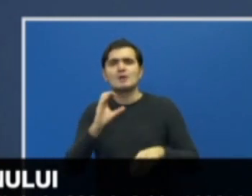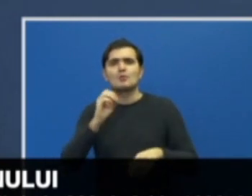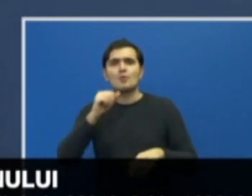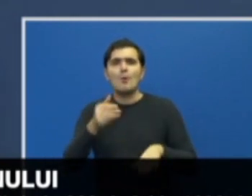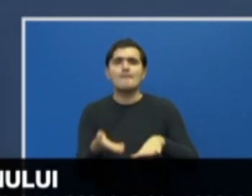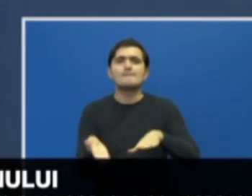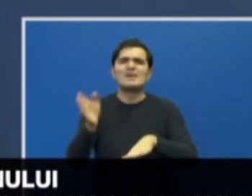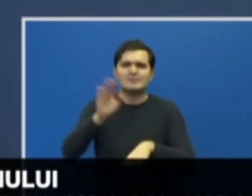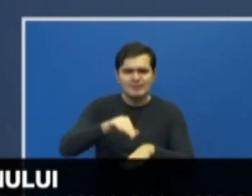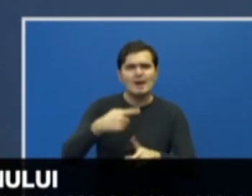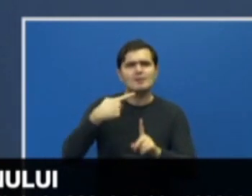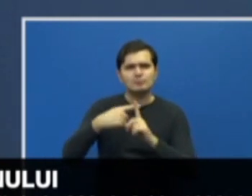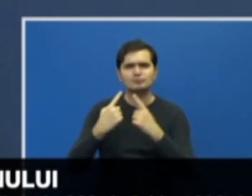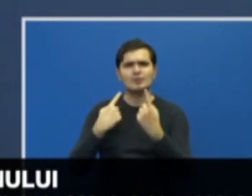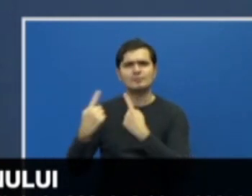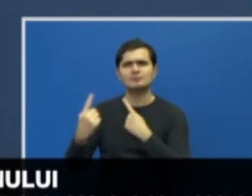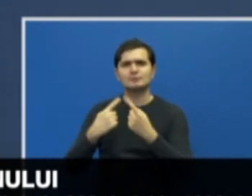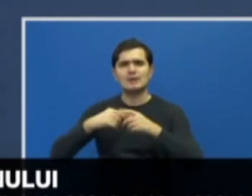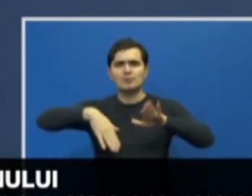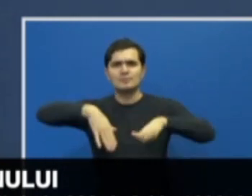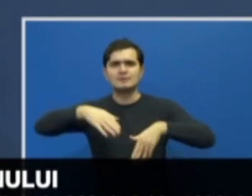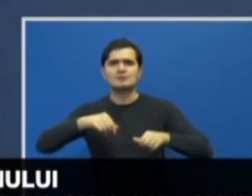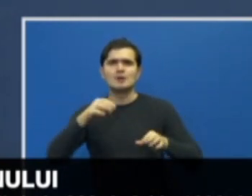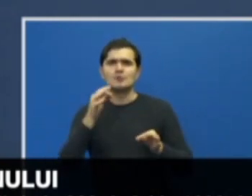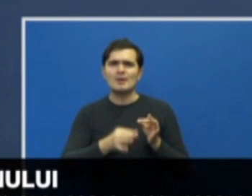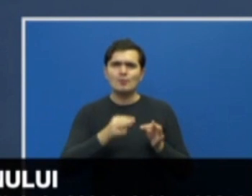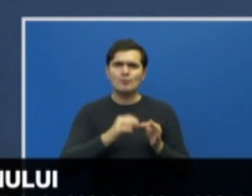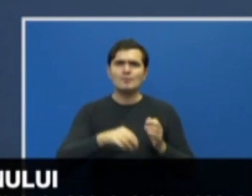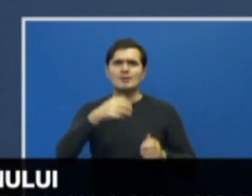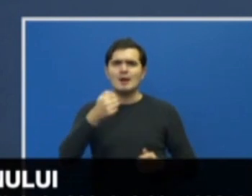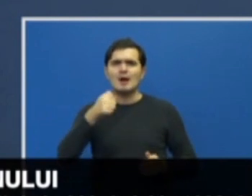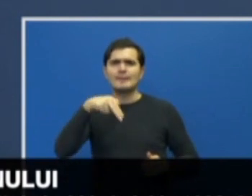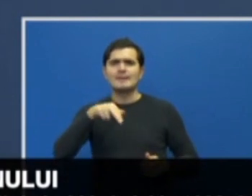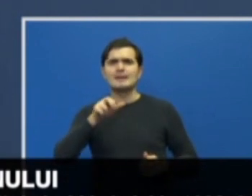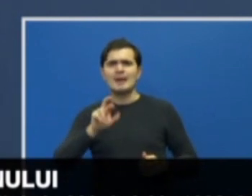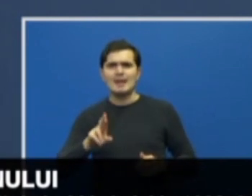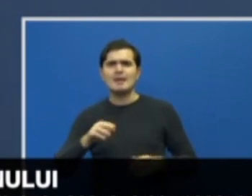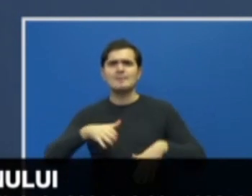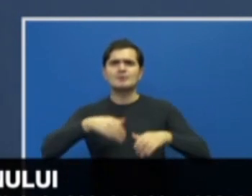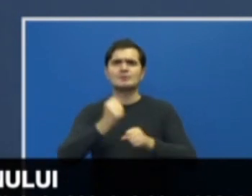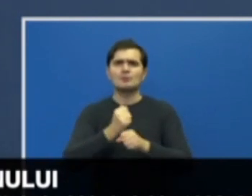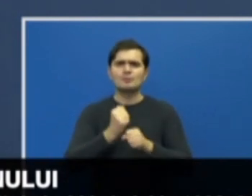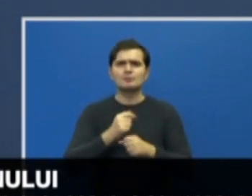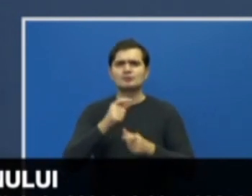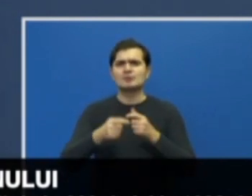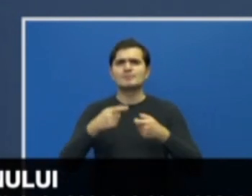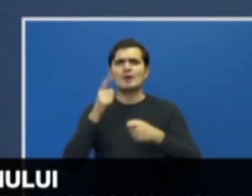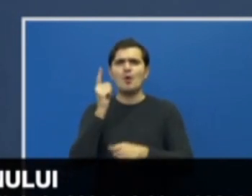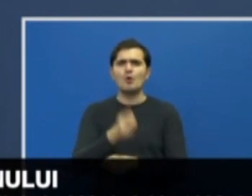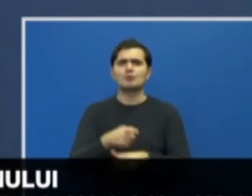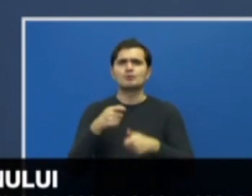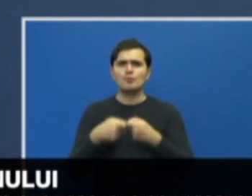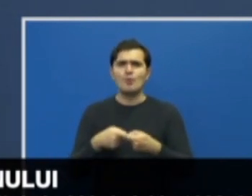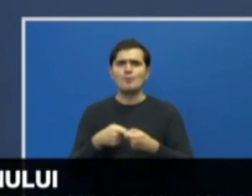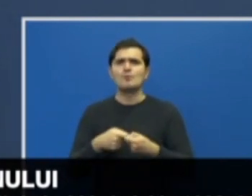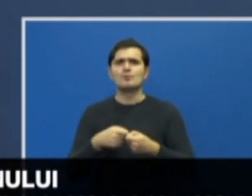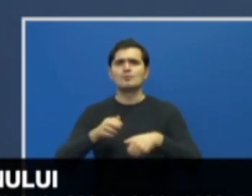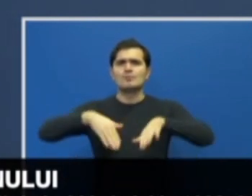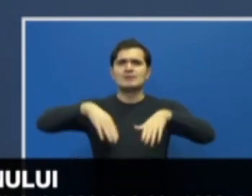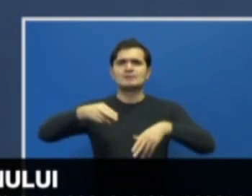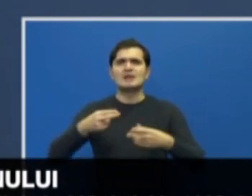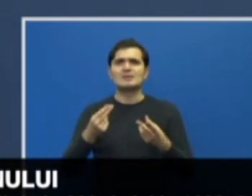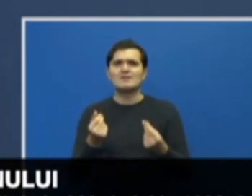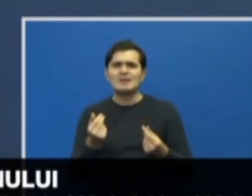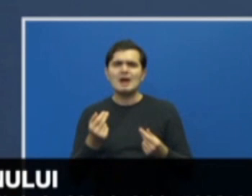pe care le-am avut împreună cu Ministerul Economiei, ANRE, Ministerul Muncii, de acel ordin comun cu Ministerul de Finanțe, cum se face compensarea